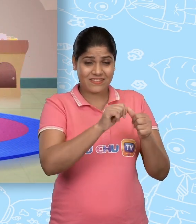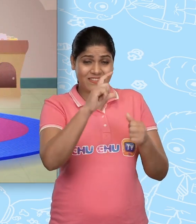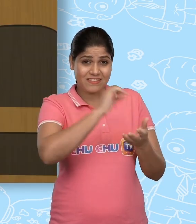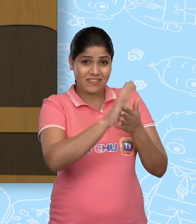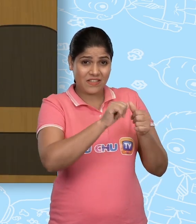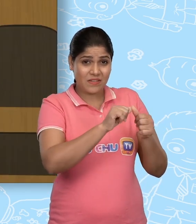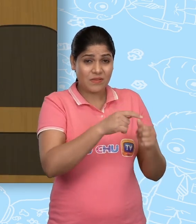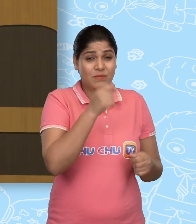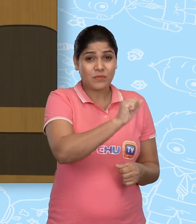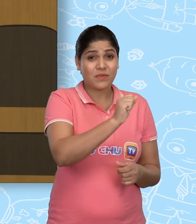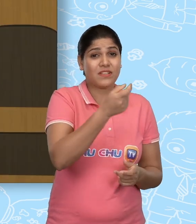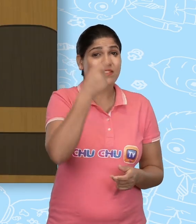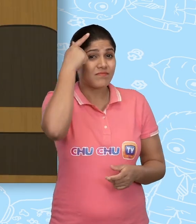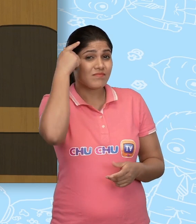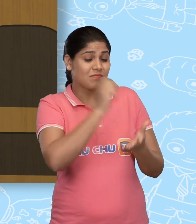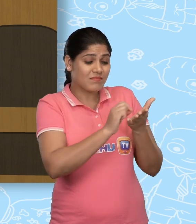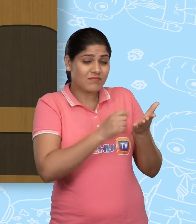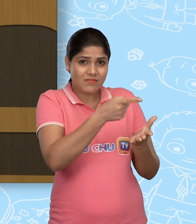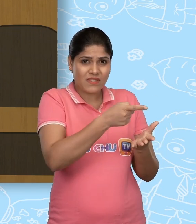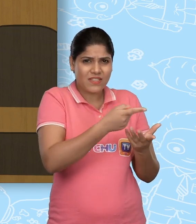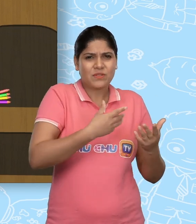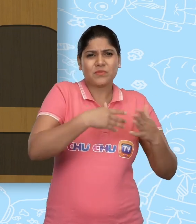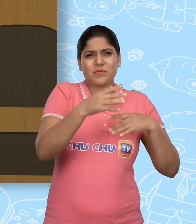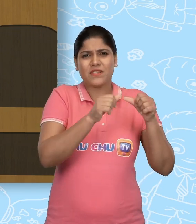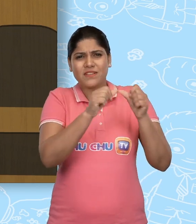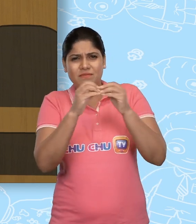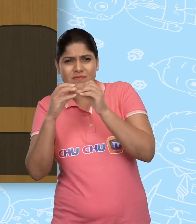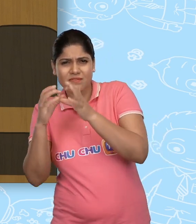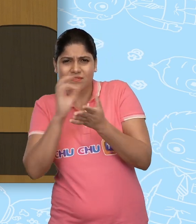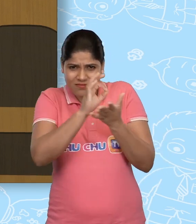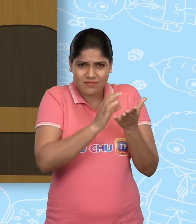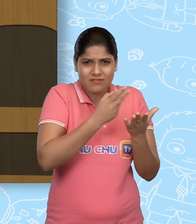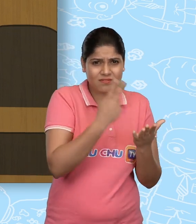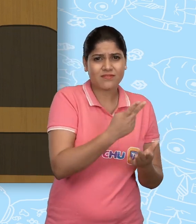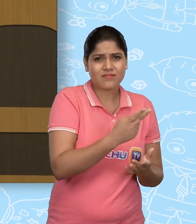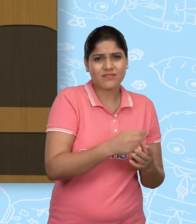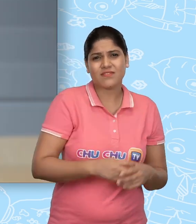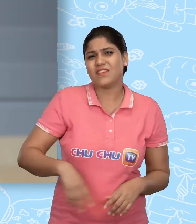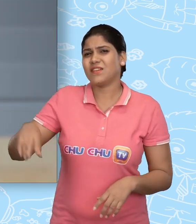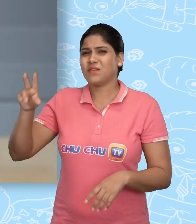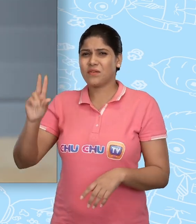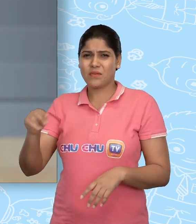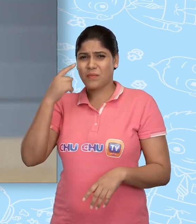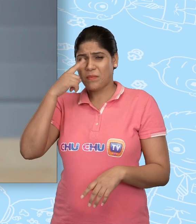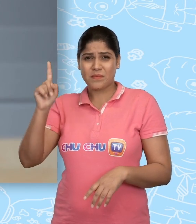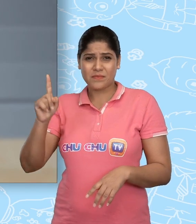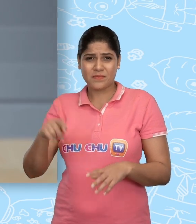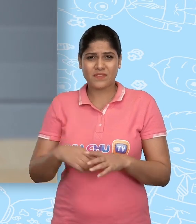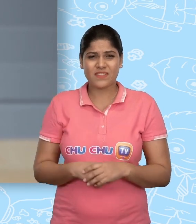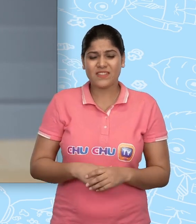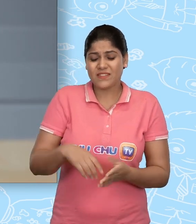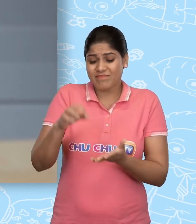चाचा, मैं तुम्हारे लिए कुछ पेंसिल्स लाई हूँ, क्यों ना तुम कुछ अक्षर लिखकर देखो इनसे। नहीं